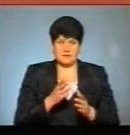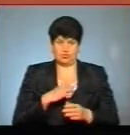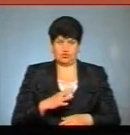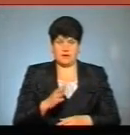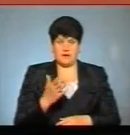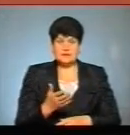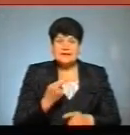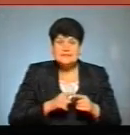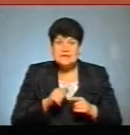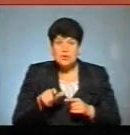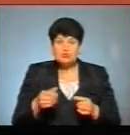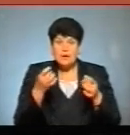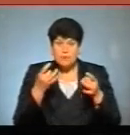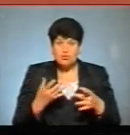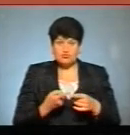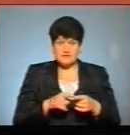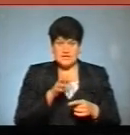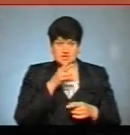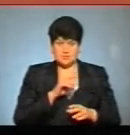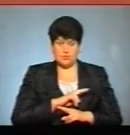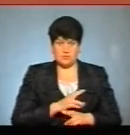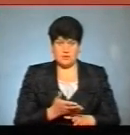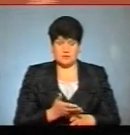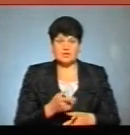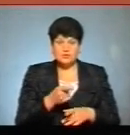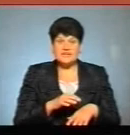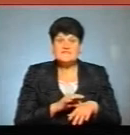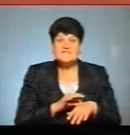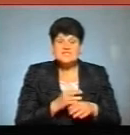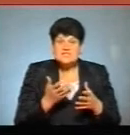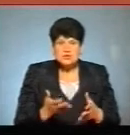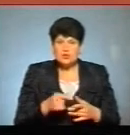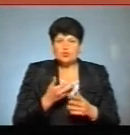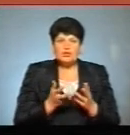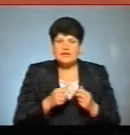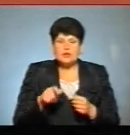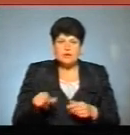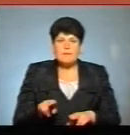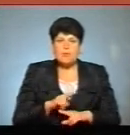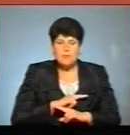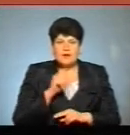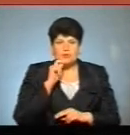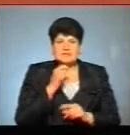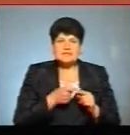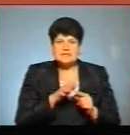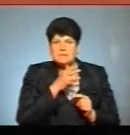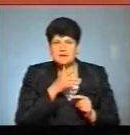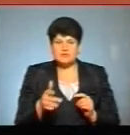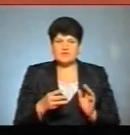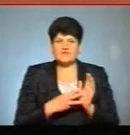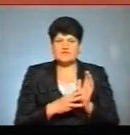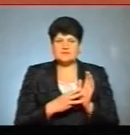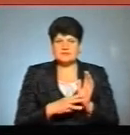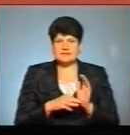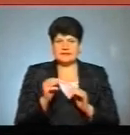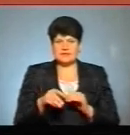це люди просто в цей час помирають. Якщо в них фізично на таку кількість людей померло в Україні, за цей період порядка 80 тисяч